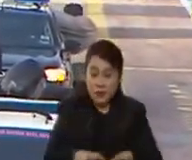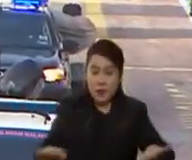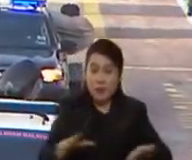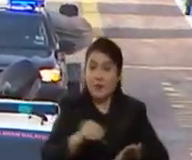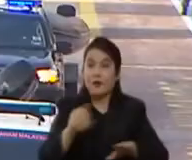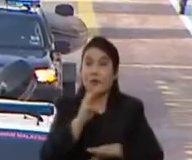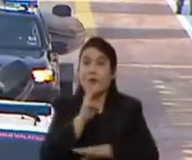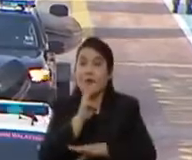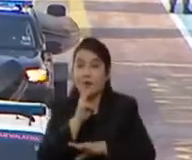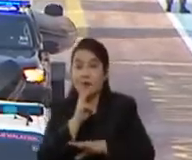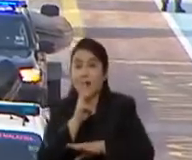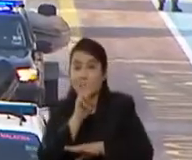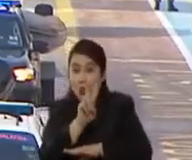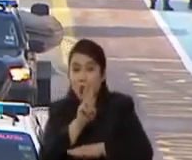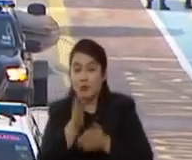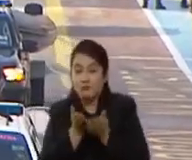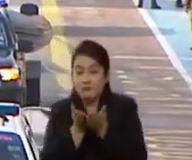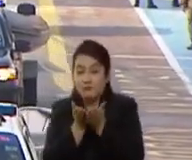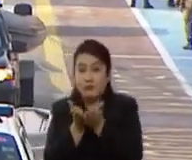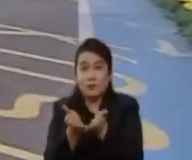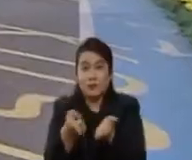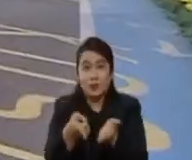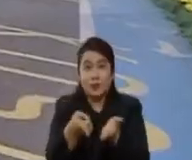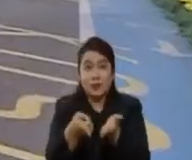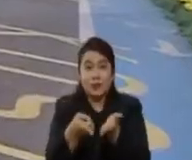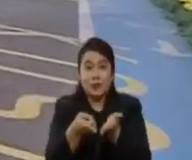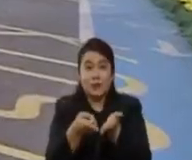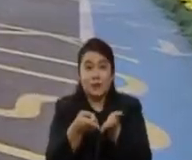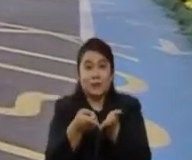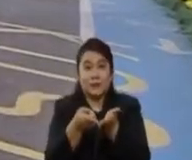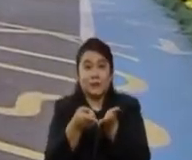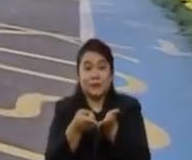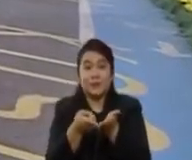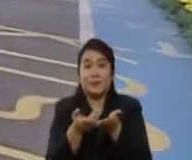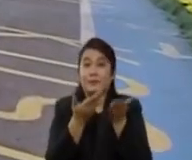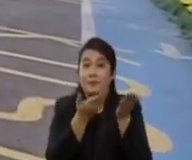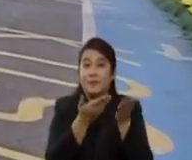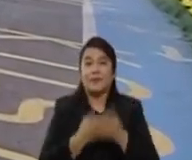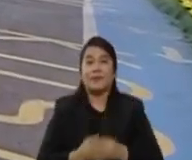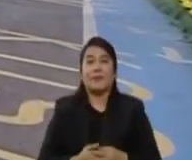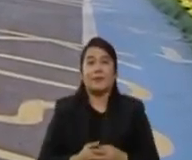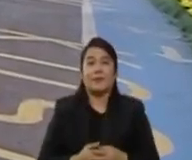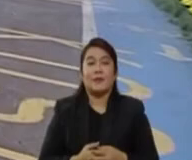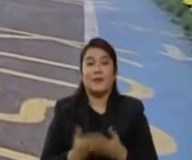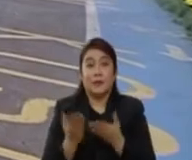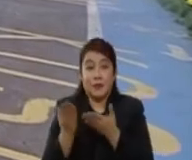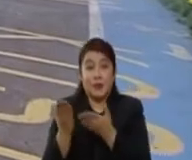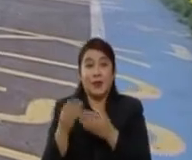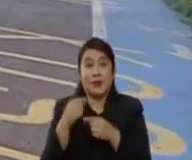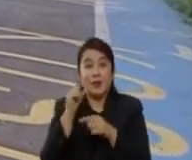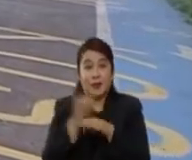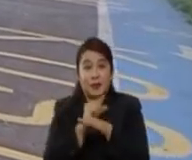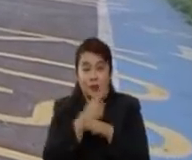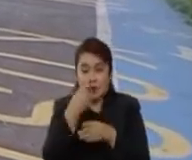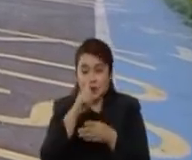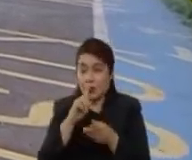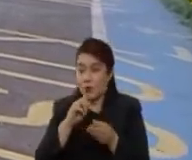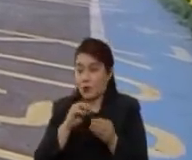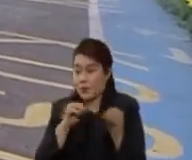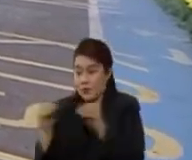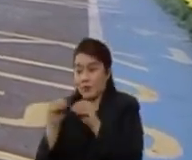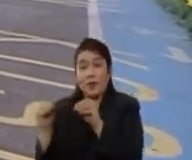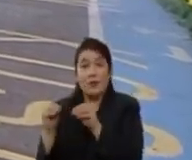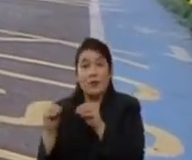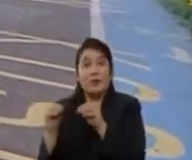air. 2 unit boat aluminium dan 2 unit rubber inflatable boat kenderaan menyelamat di air juga digunakan dalam operasi pemindahan mangsa